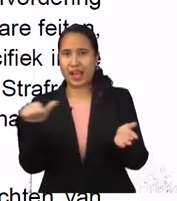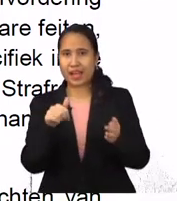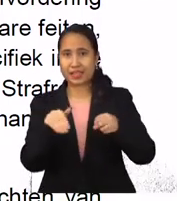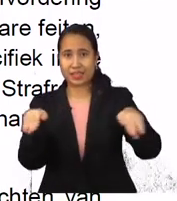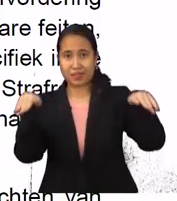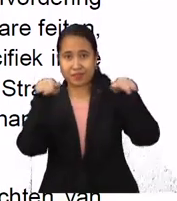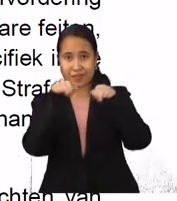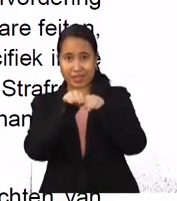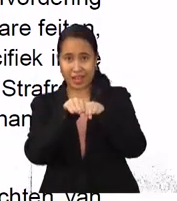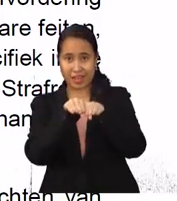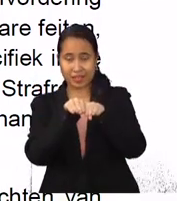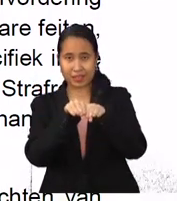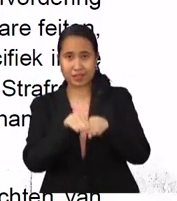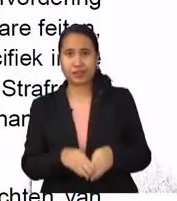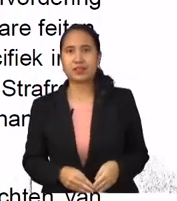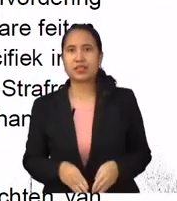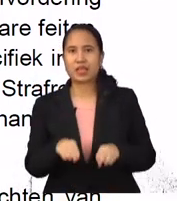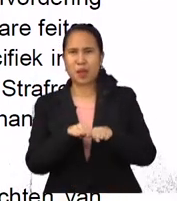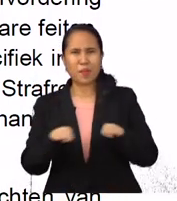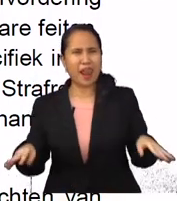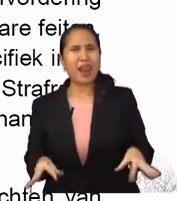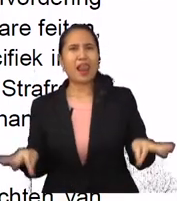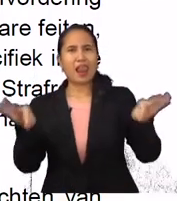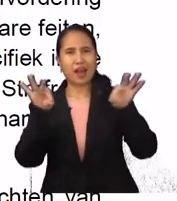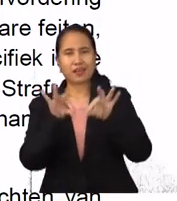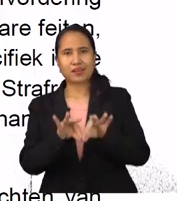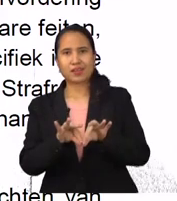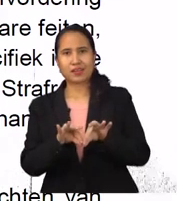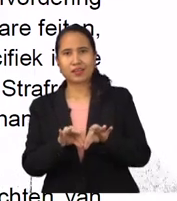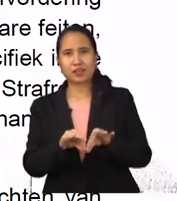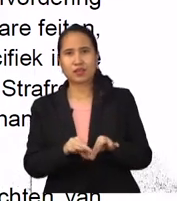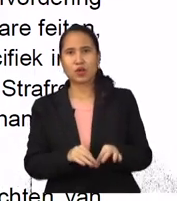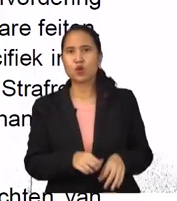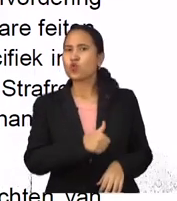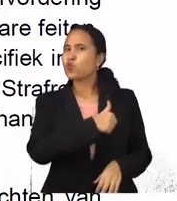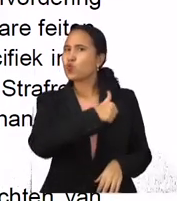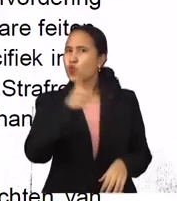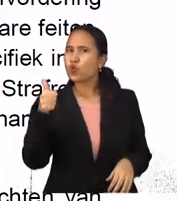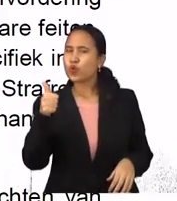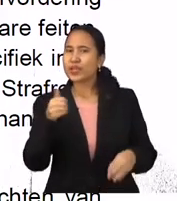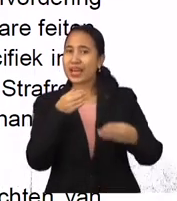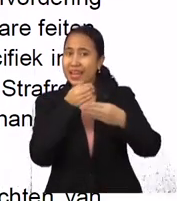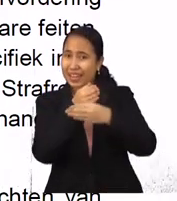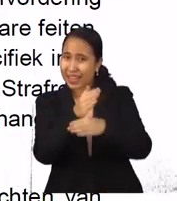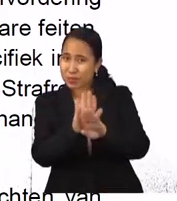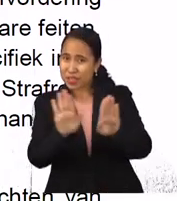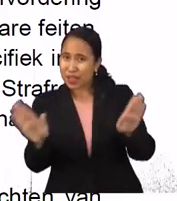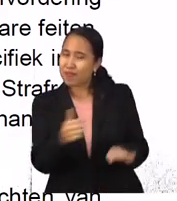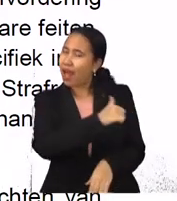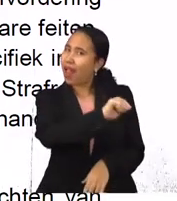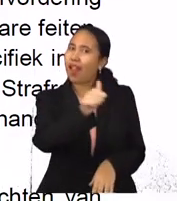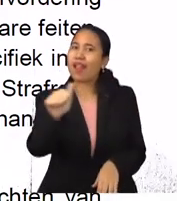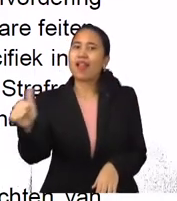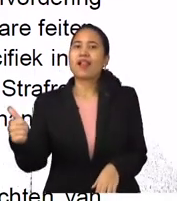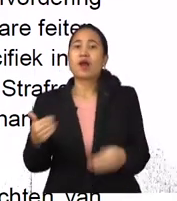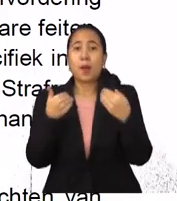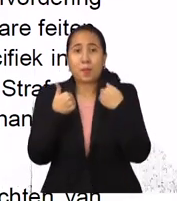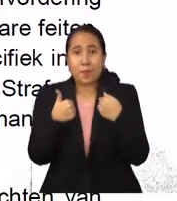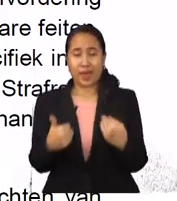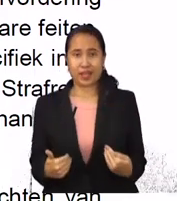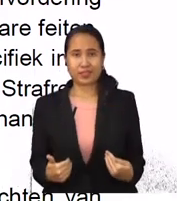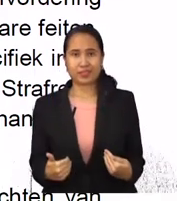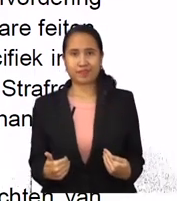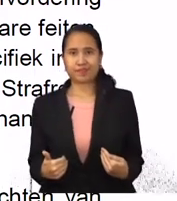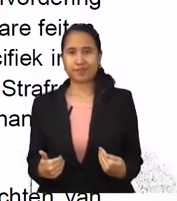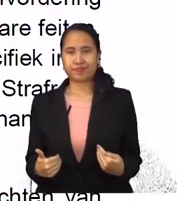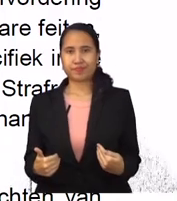zijn de fundamentele randvoorwaarden voor de waarborging van een optimale rechtsbescherming van elke burger, die eveneens een fundamenteel